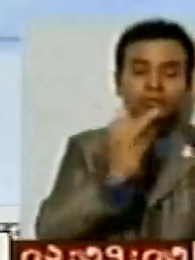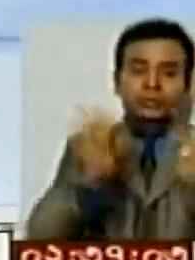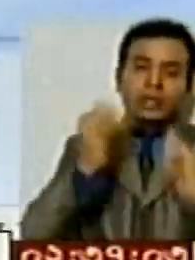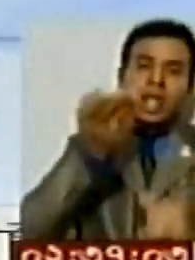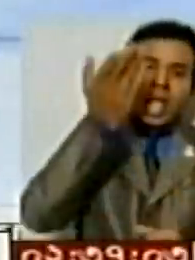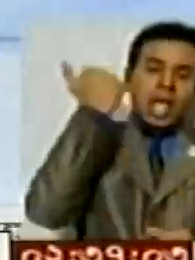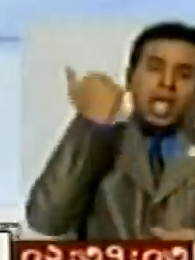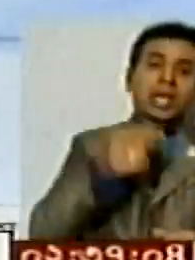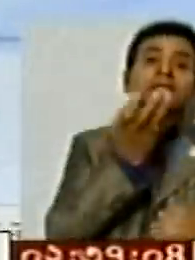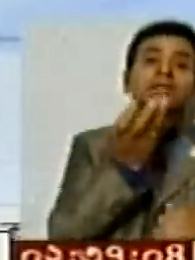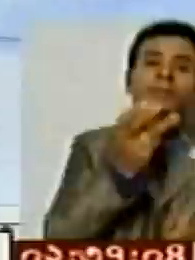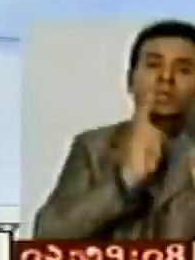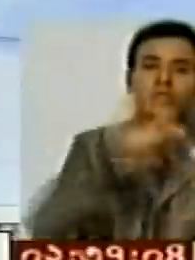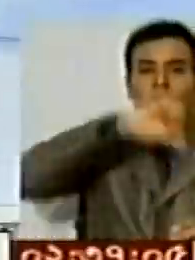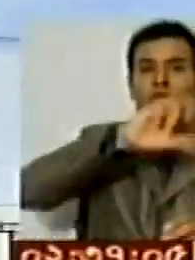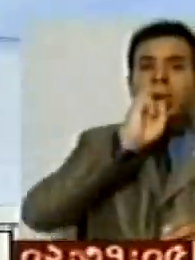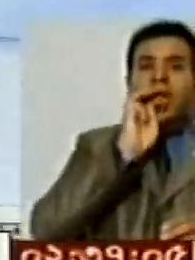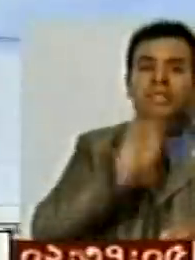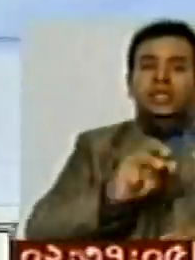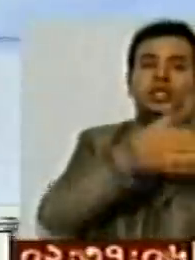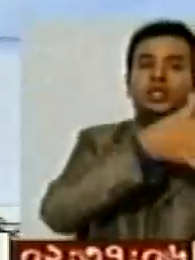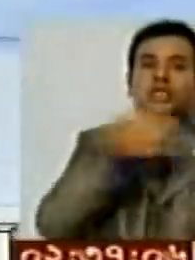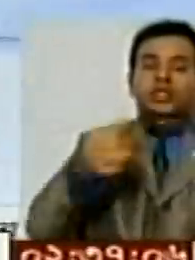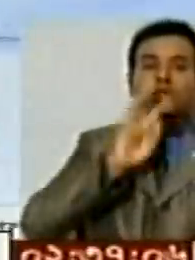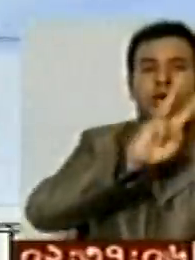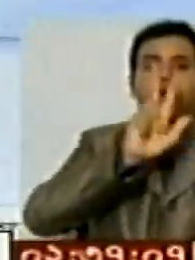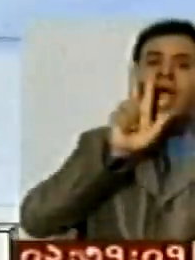আমাদের আইসোলেশন শয্যা সংখ্যা প্রতিদিনই বলে থাকি, সেই